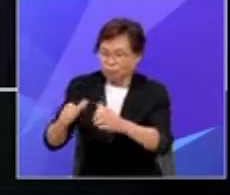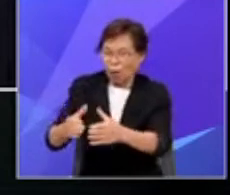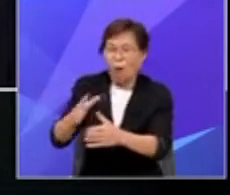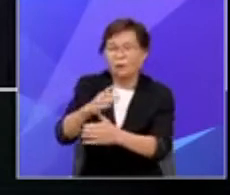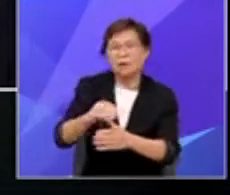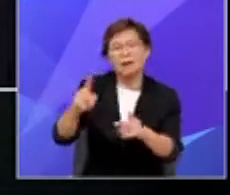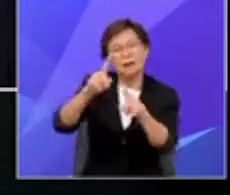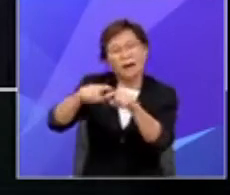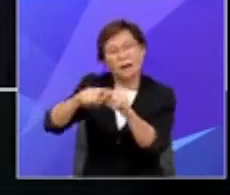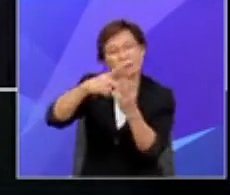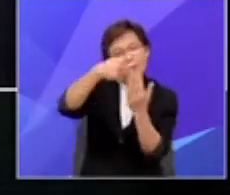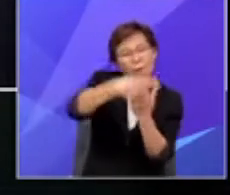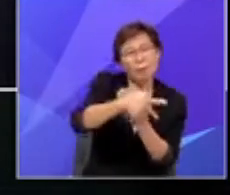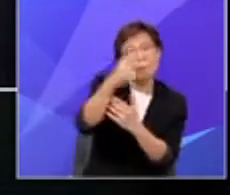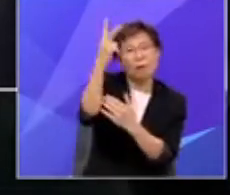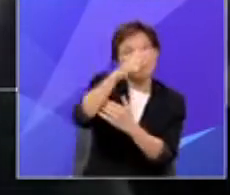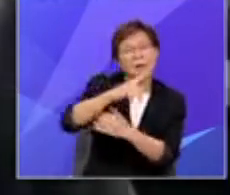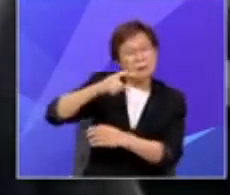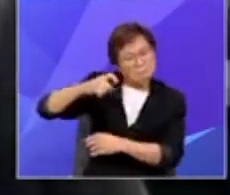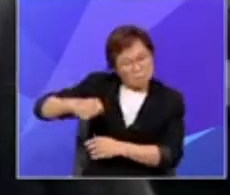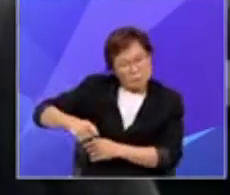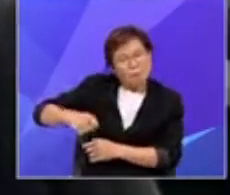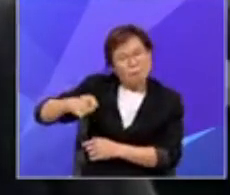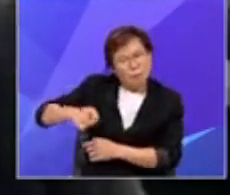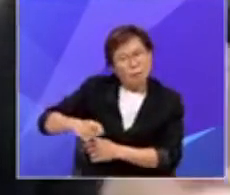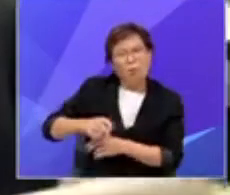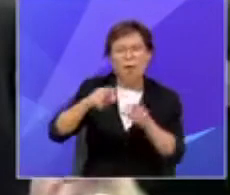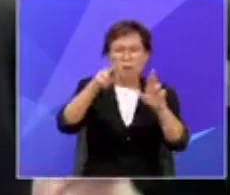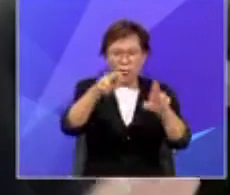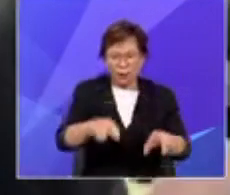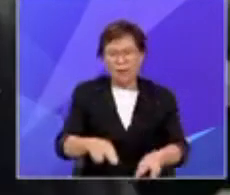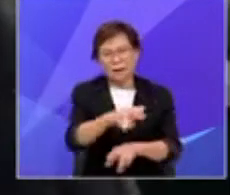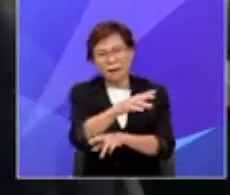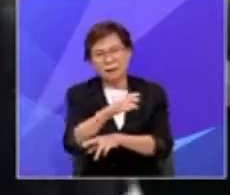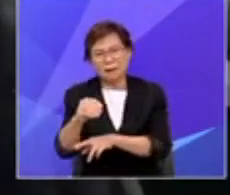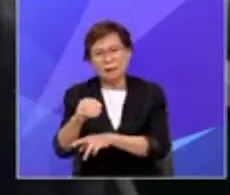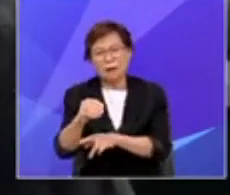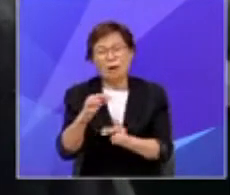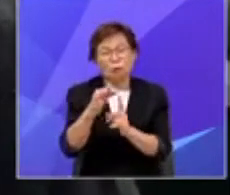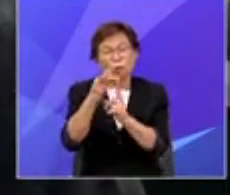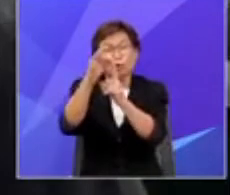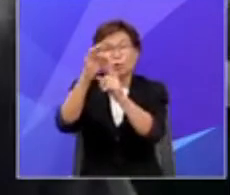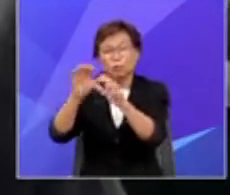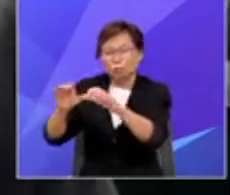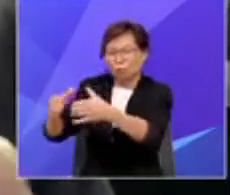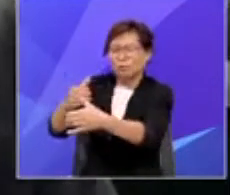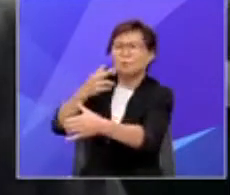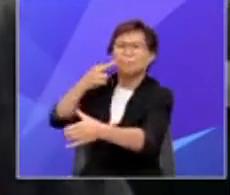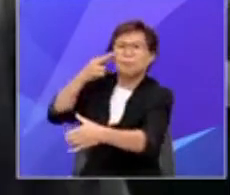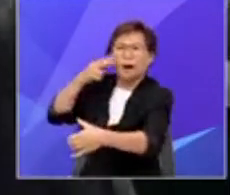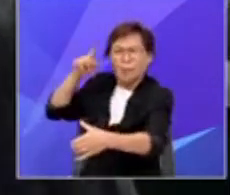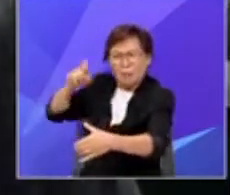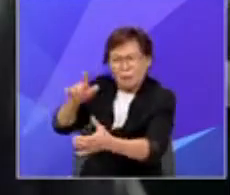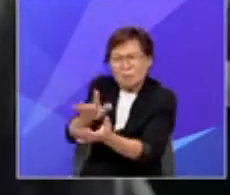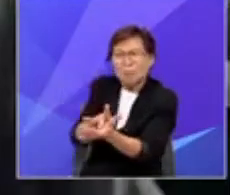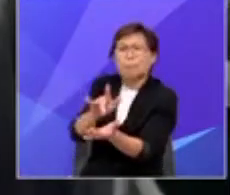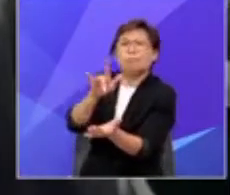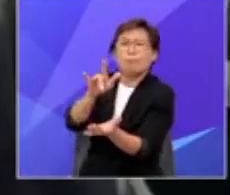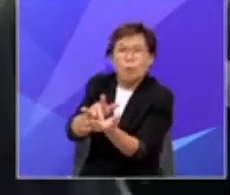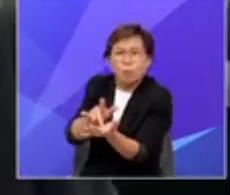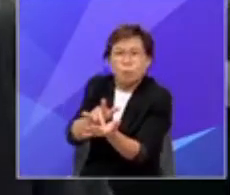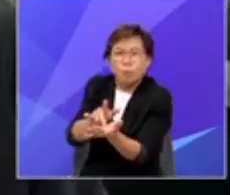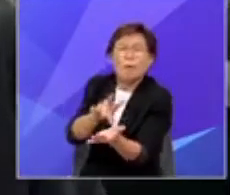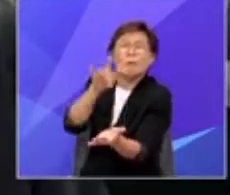beberapa ini cuci dengan kerajaan sepatutnya rakyat dance Hai khususnya golongan remaja untuk mengambil kesempatan